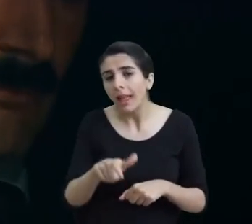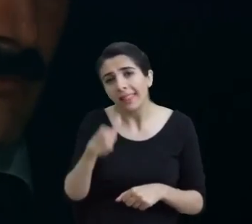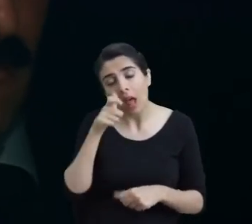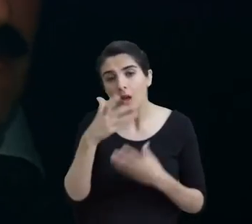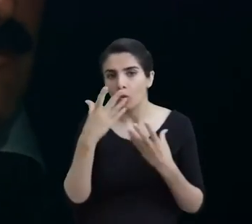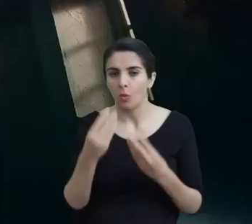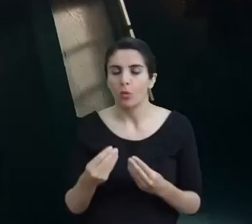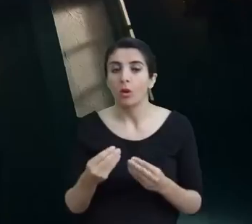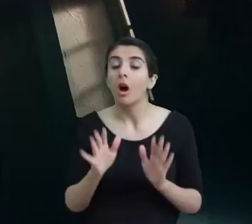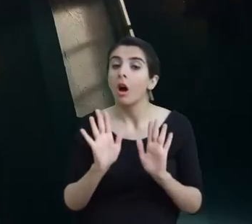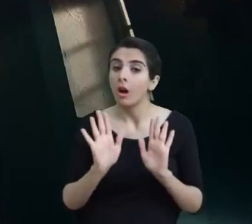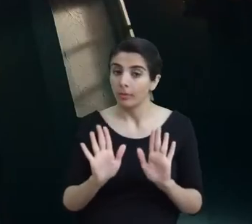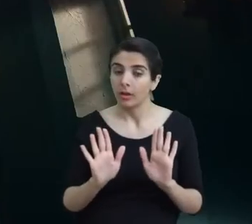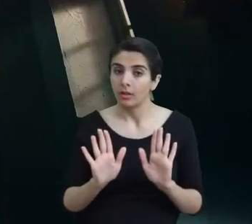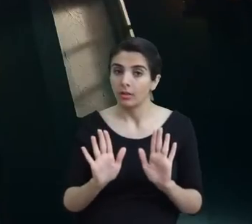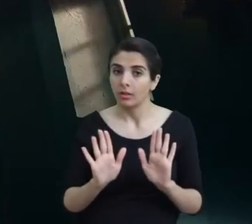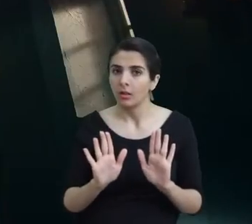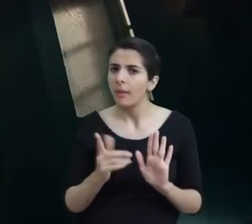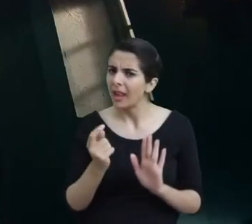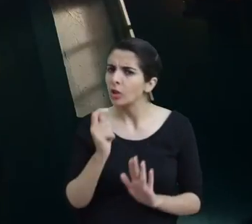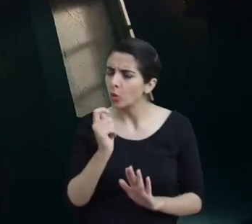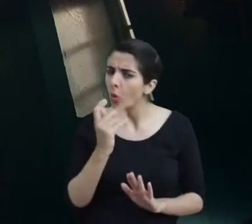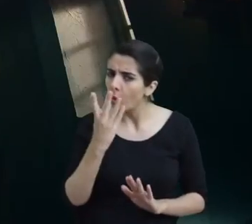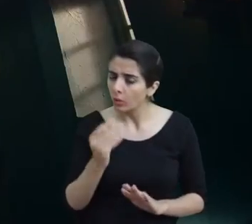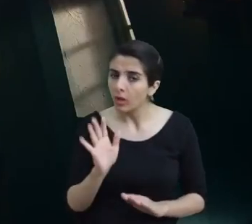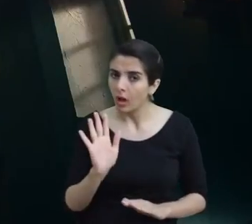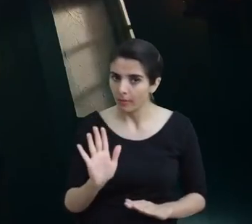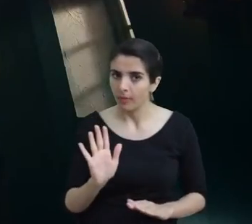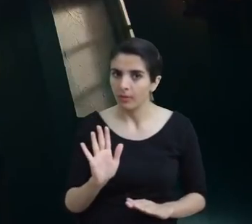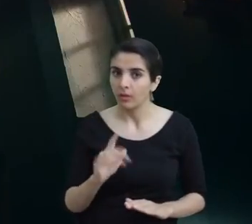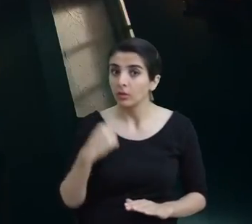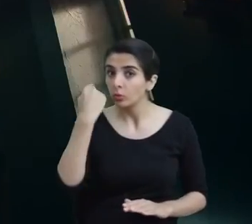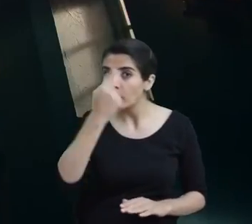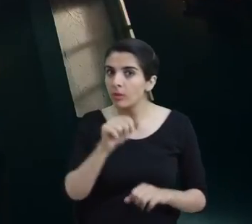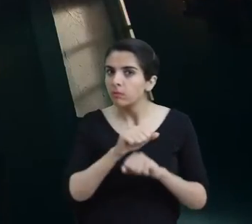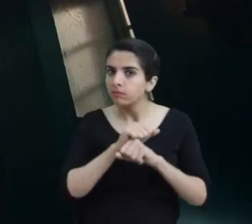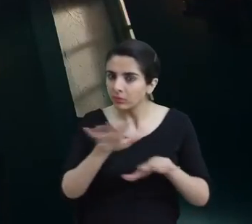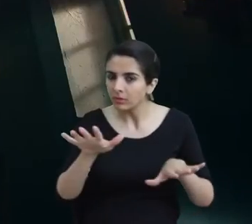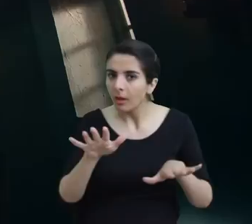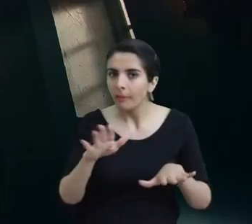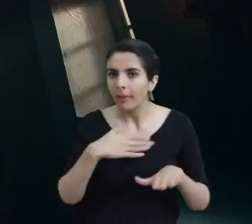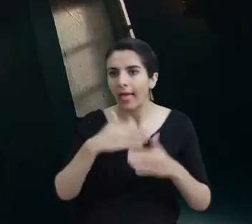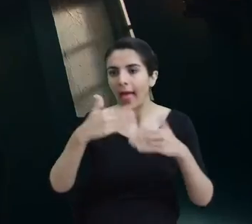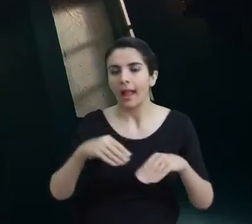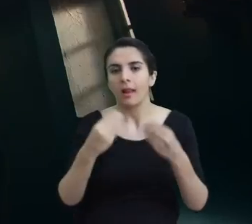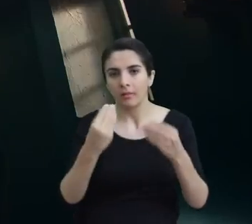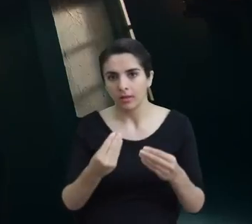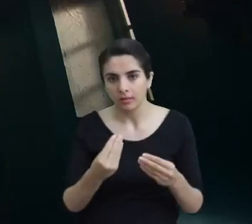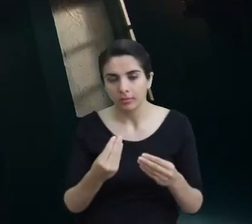dikkatli davran. Ha, biraz zor oldu ama. eşgalinin yayılmasını engelledik.